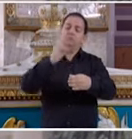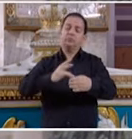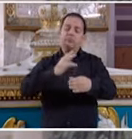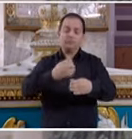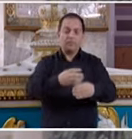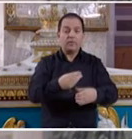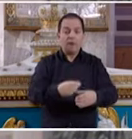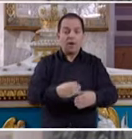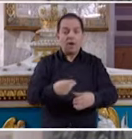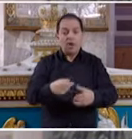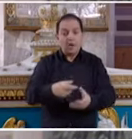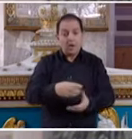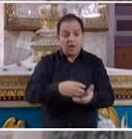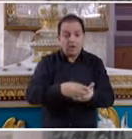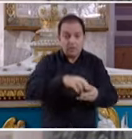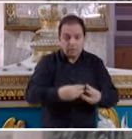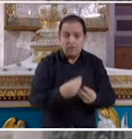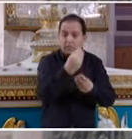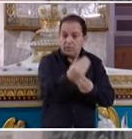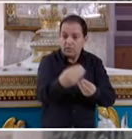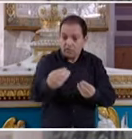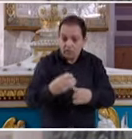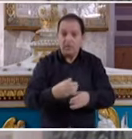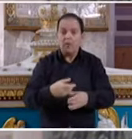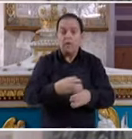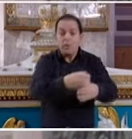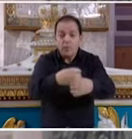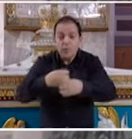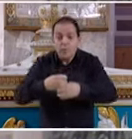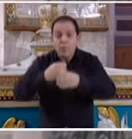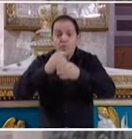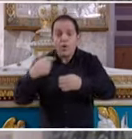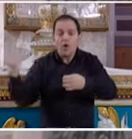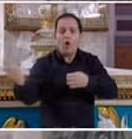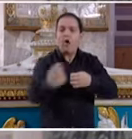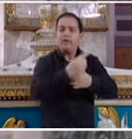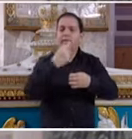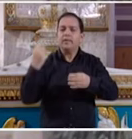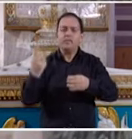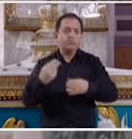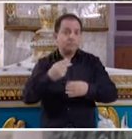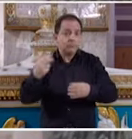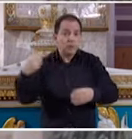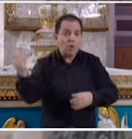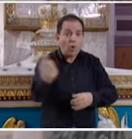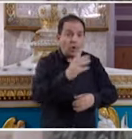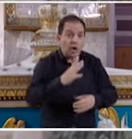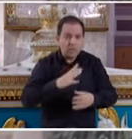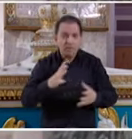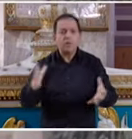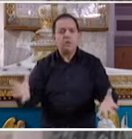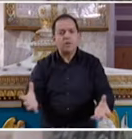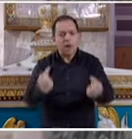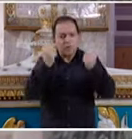«Λάβετε, φάγετε και πίετε εξ αυτού πάντες». Γι' αυτό οι πράξεις του αυτή, υπέρ της του κόσμου ζωής και